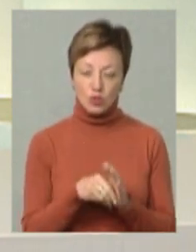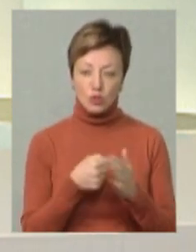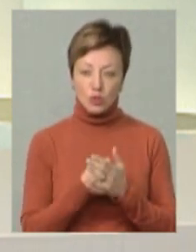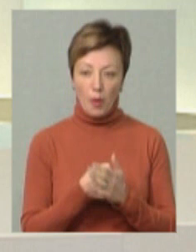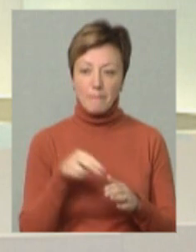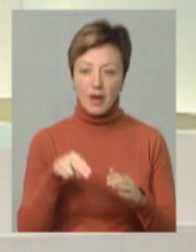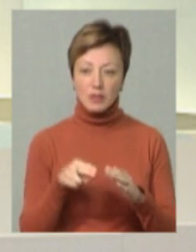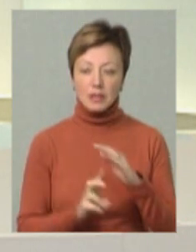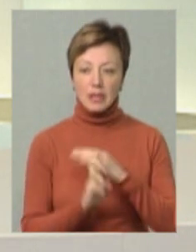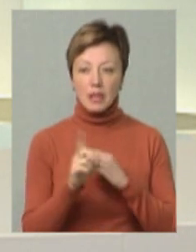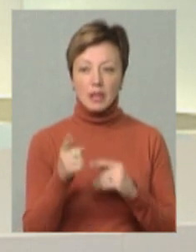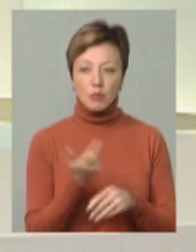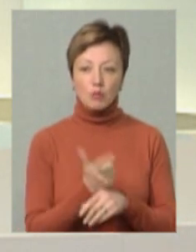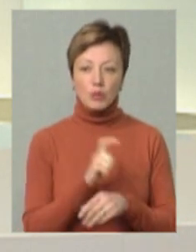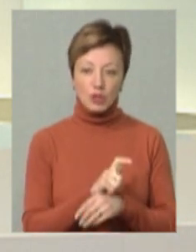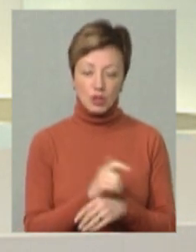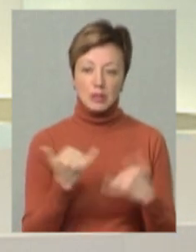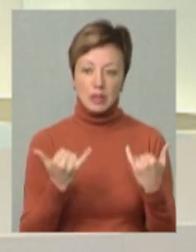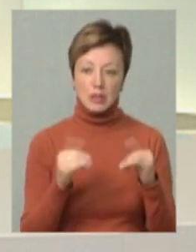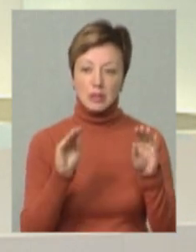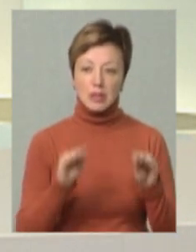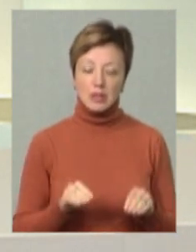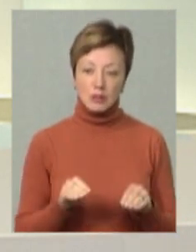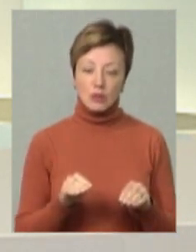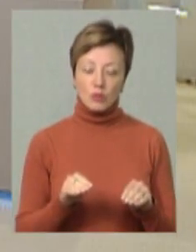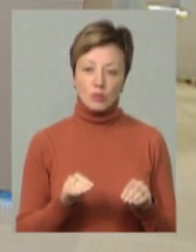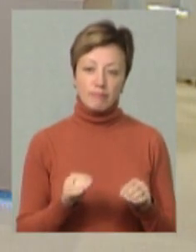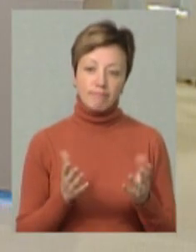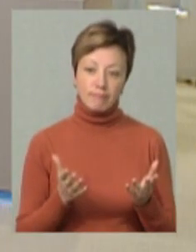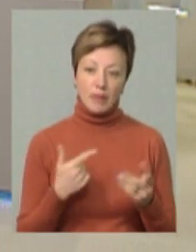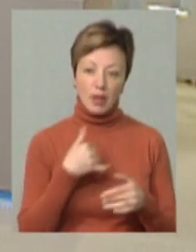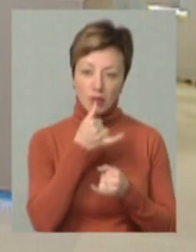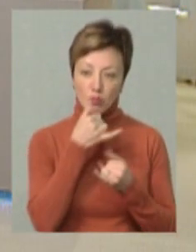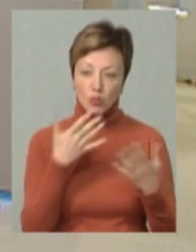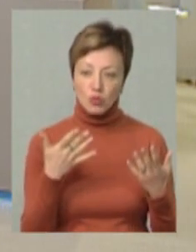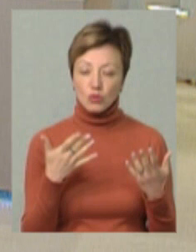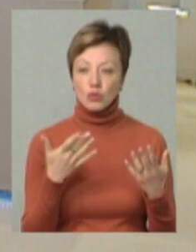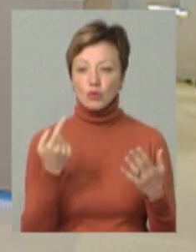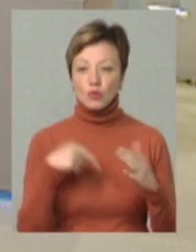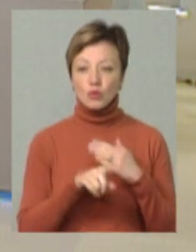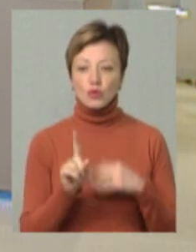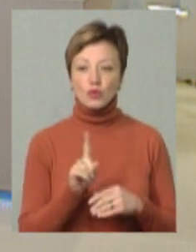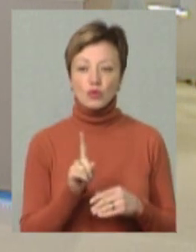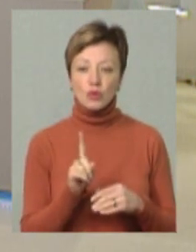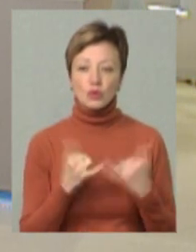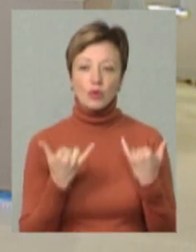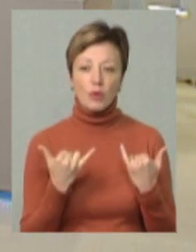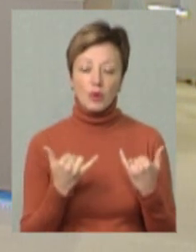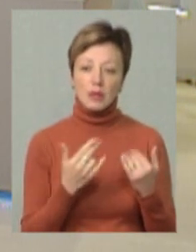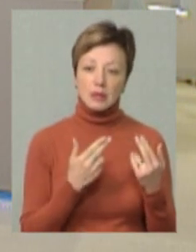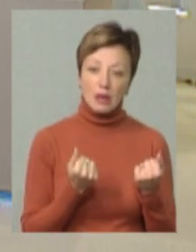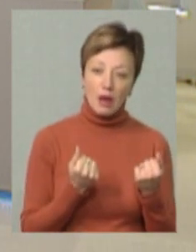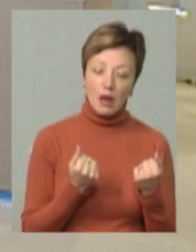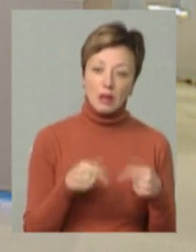помісної православної церкви. Їх значно більше, і зараз статистику навести я не можу, тому що сьогодні так, а